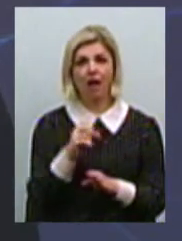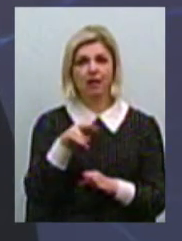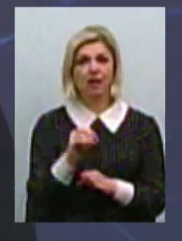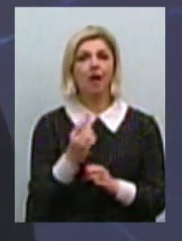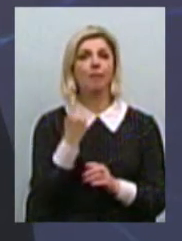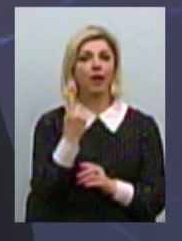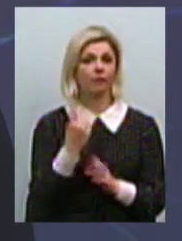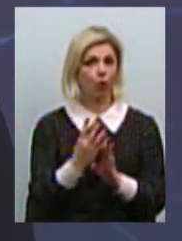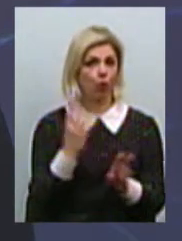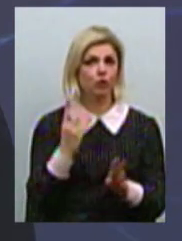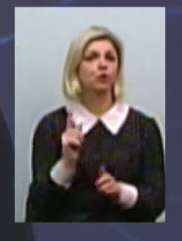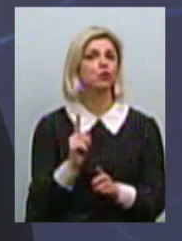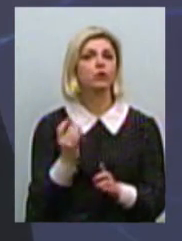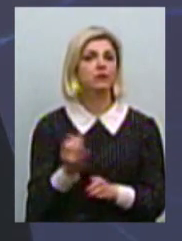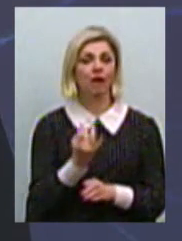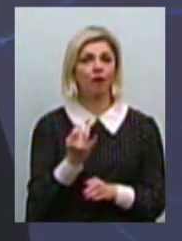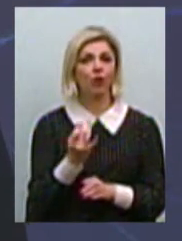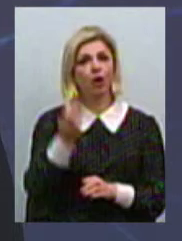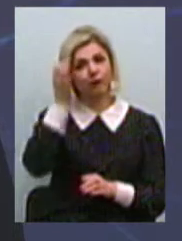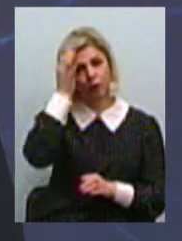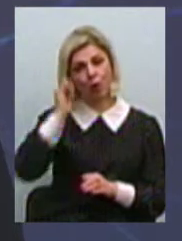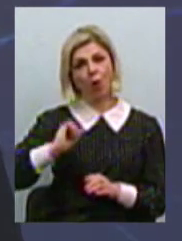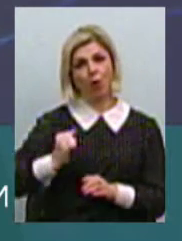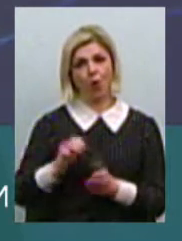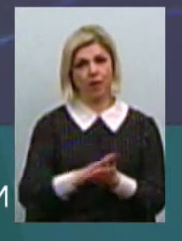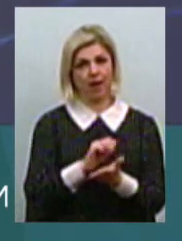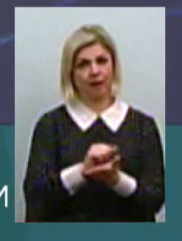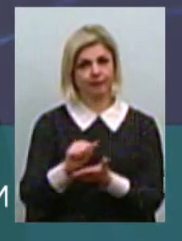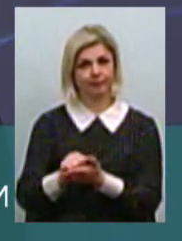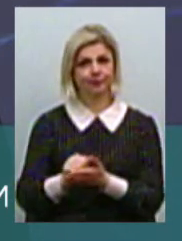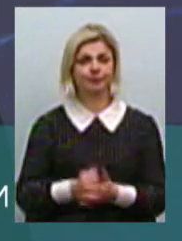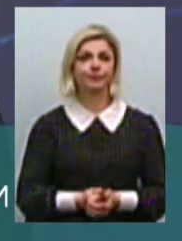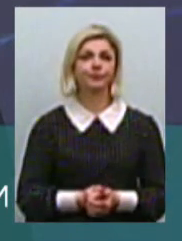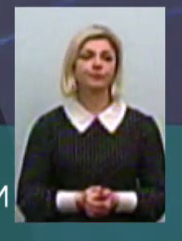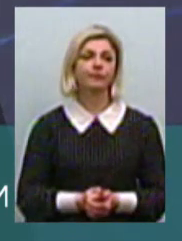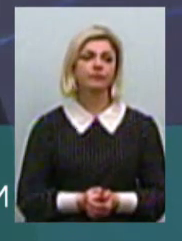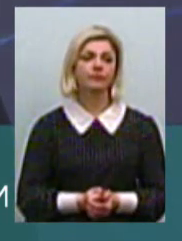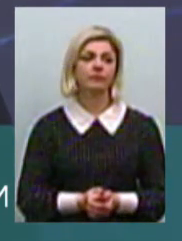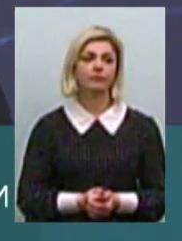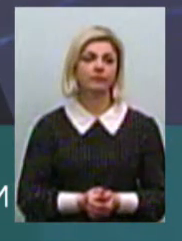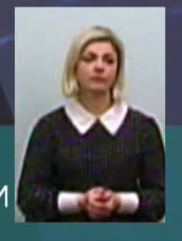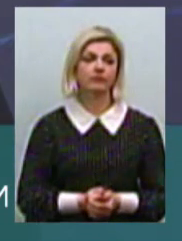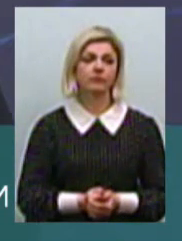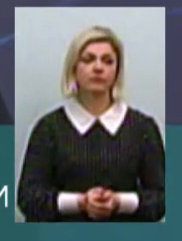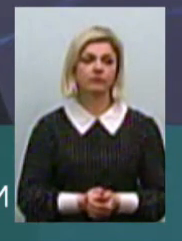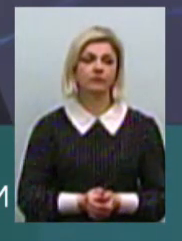чергу, що цікавило, це спогади колег. І Олег, з якими разом ви там бували? Безумовно, ми їздили